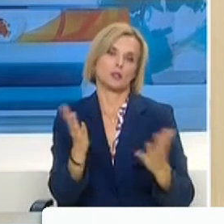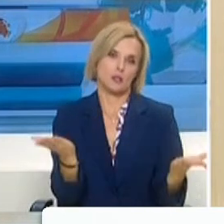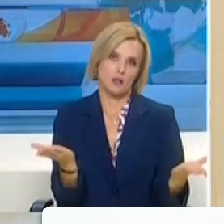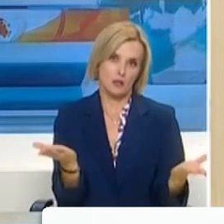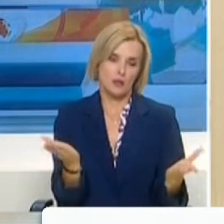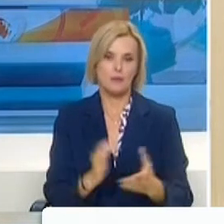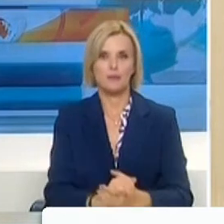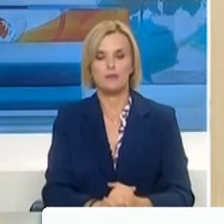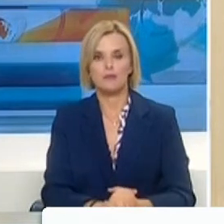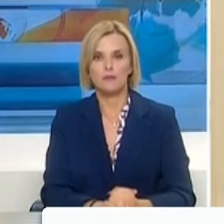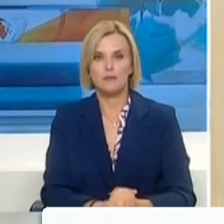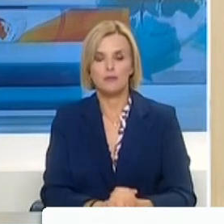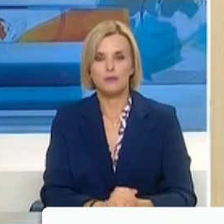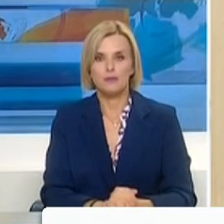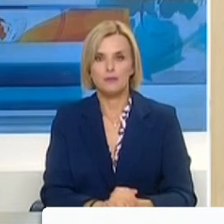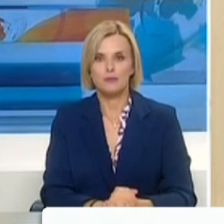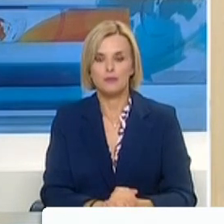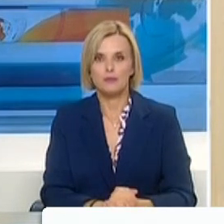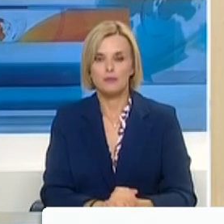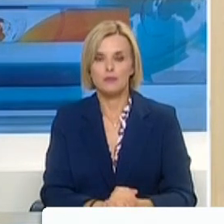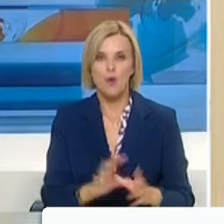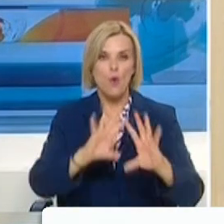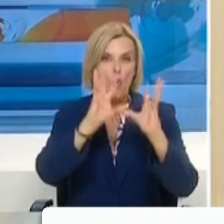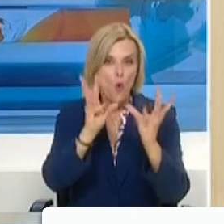και τα ερωτήματα τίθενται